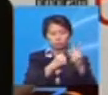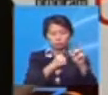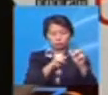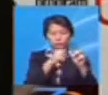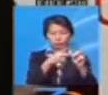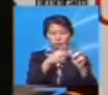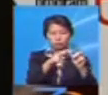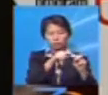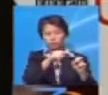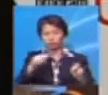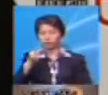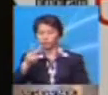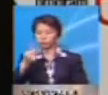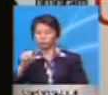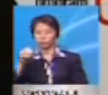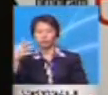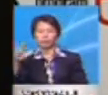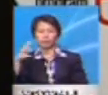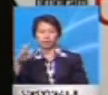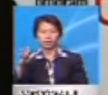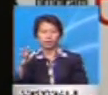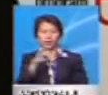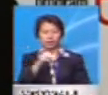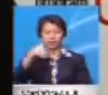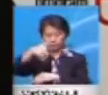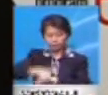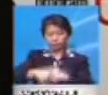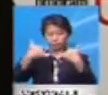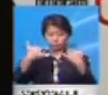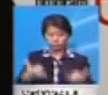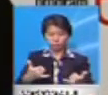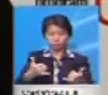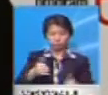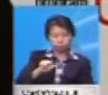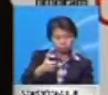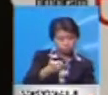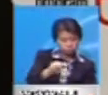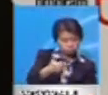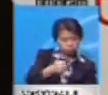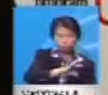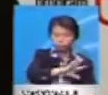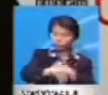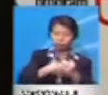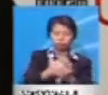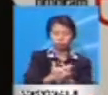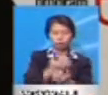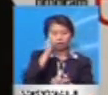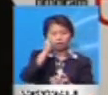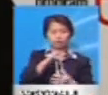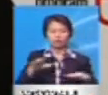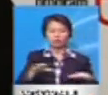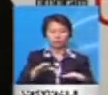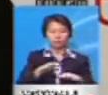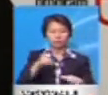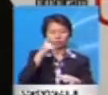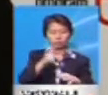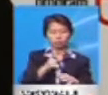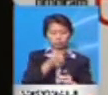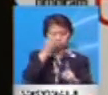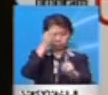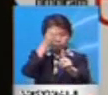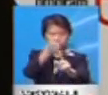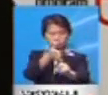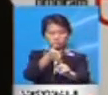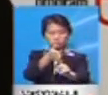hingga tahun 2015. Dan malam ini saudara, penilaian secara menyeluruh akan dilakukan untuk menetapkan hala